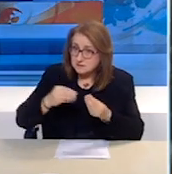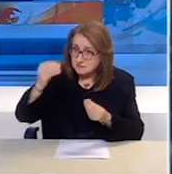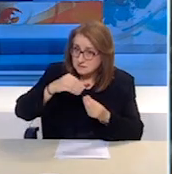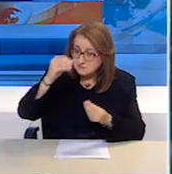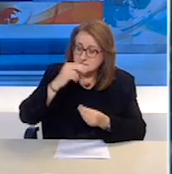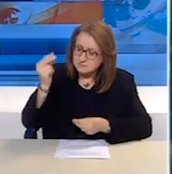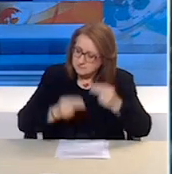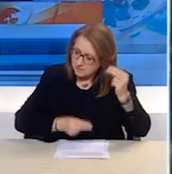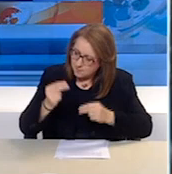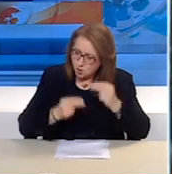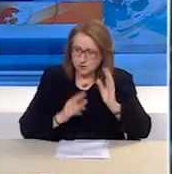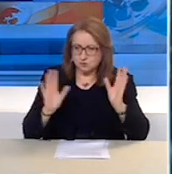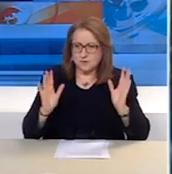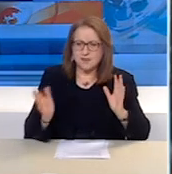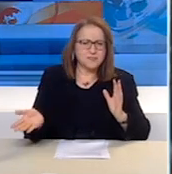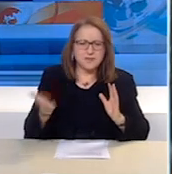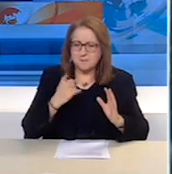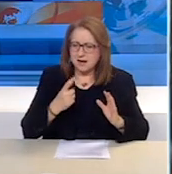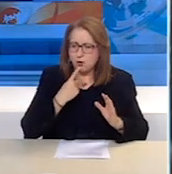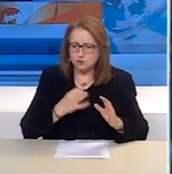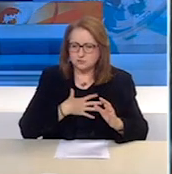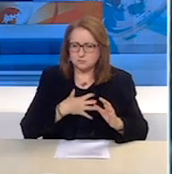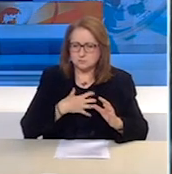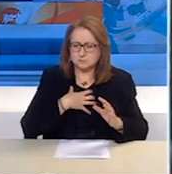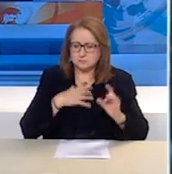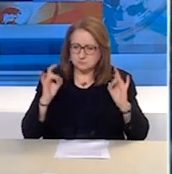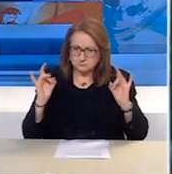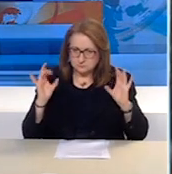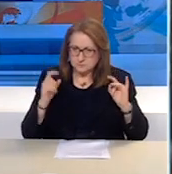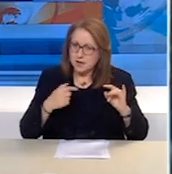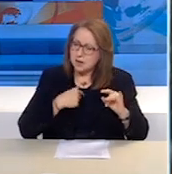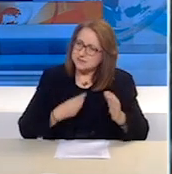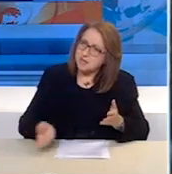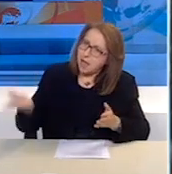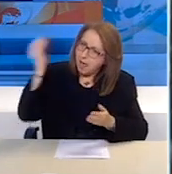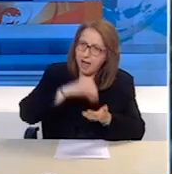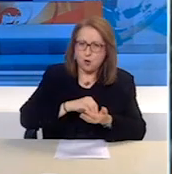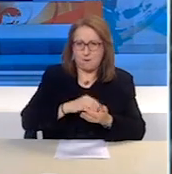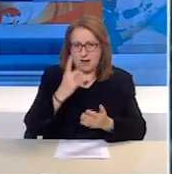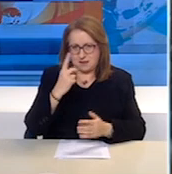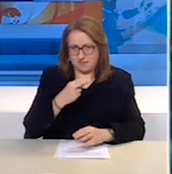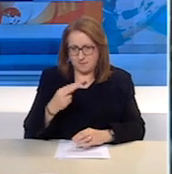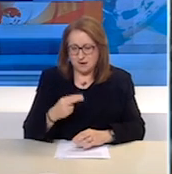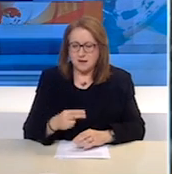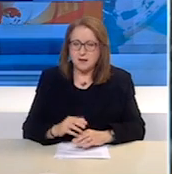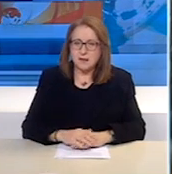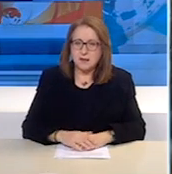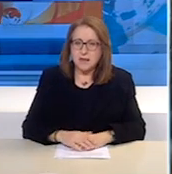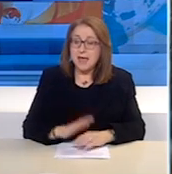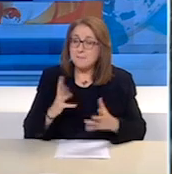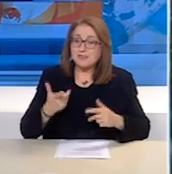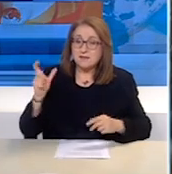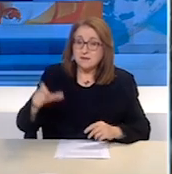μέχρι και σήμερα. Επομένως, δεν τίθεται κανένας λόγος ανησυχίας. Προχωρήσαμε και ένα βήμα παραπέρα. Επειδή υπάρχει ένα όριο που